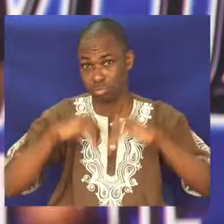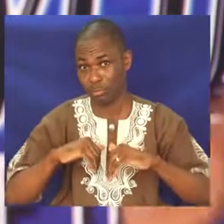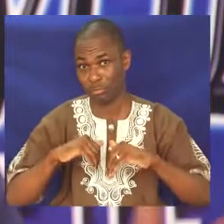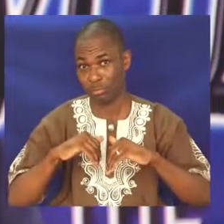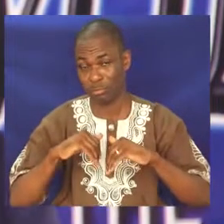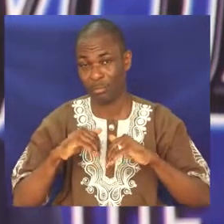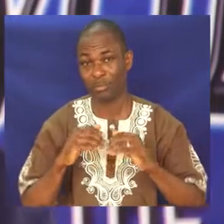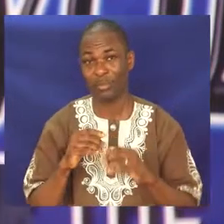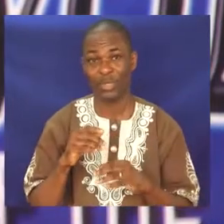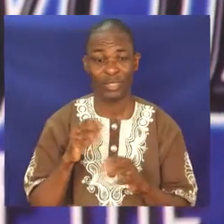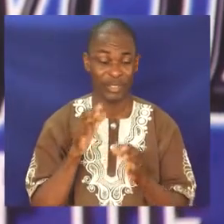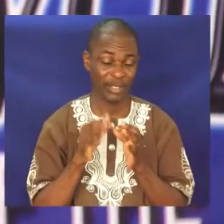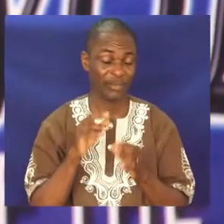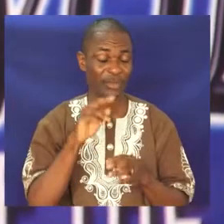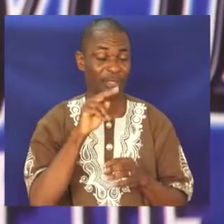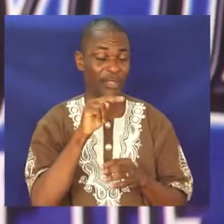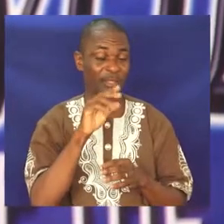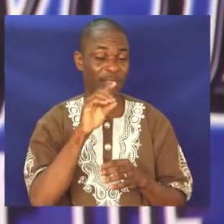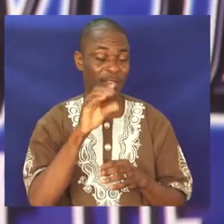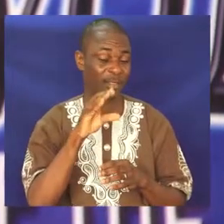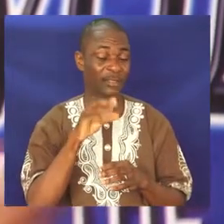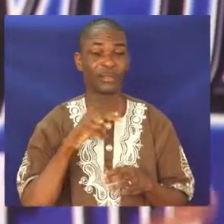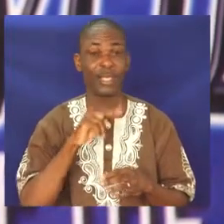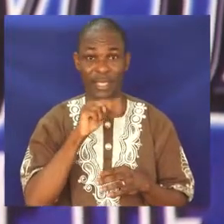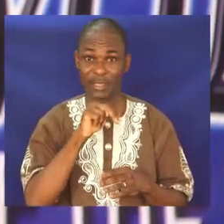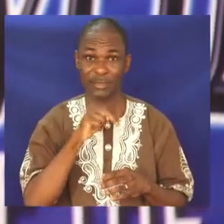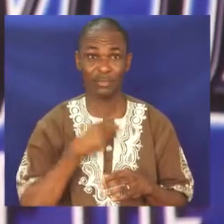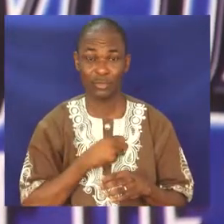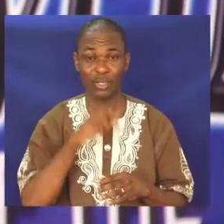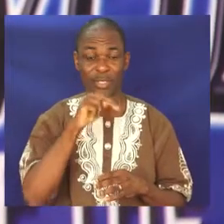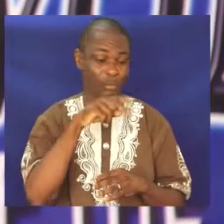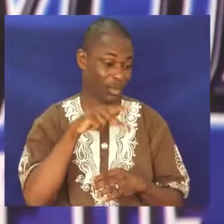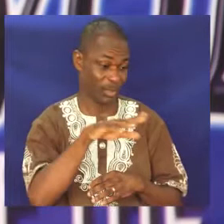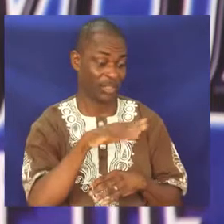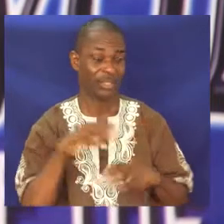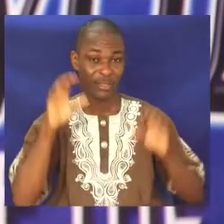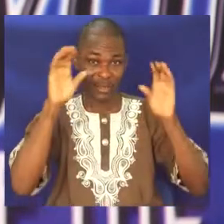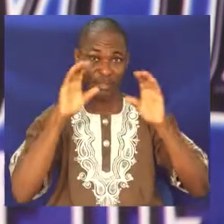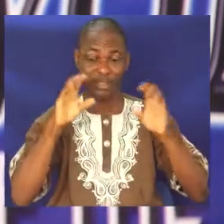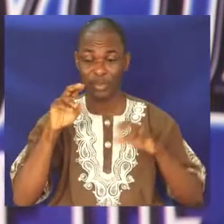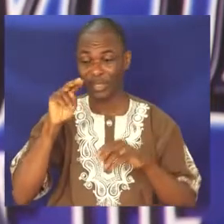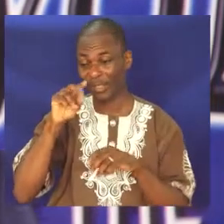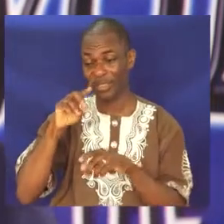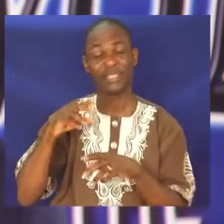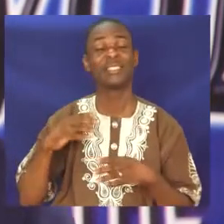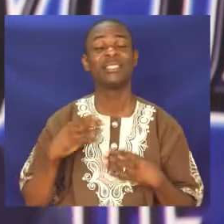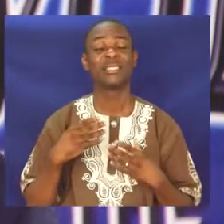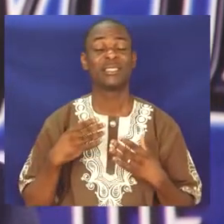uhunu MPP fo a omu eji omu ani no a na obu afu ho maaje ho ba biara enye no masem bisa aye ba wo ho